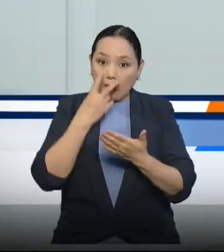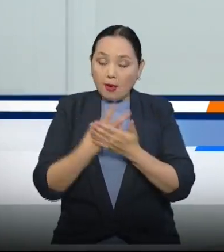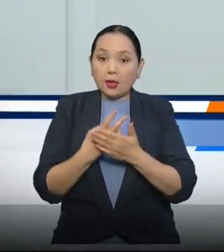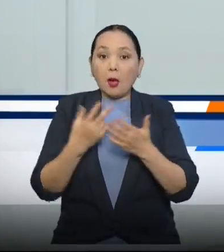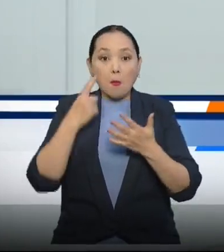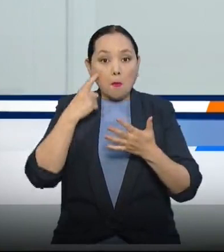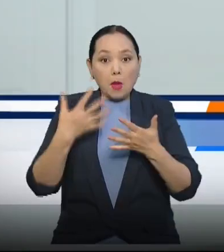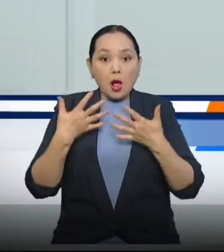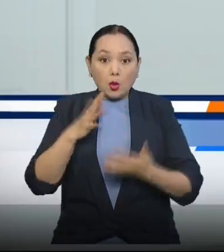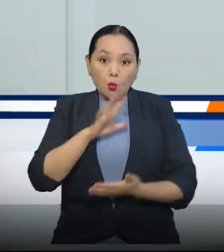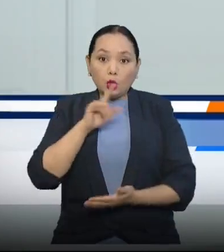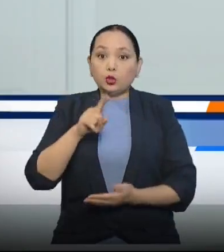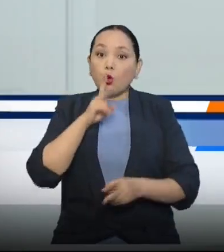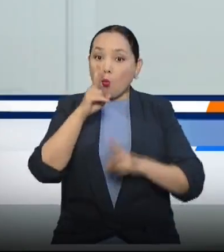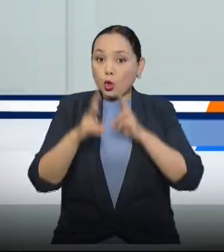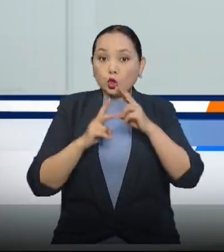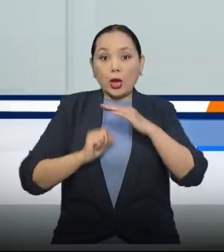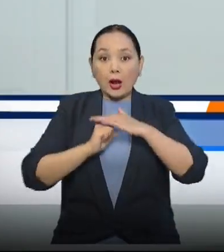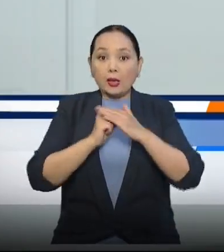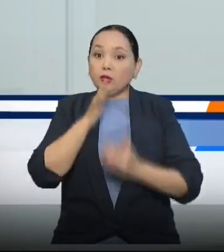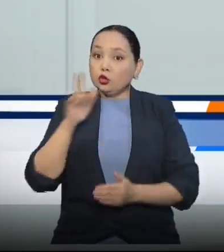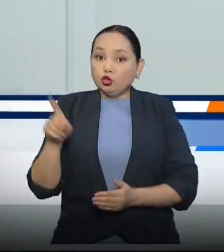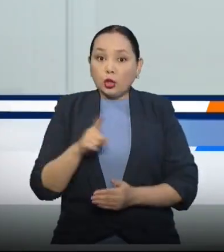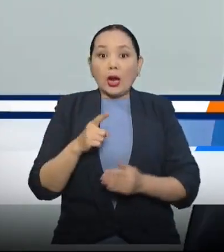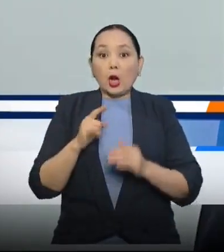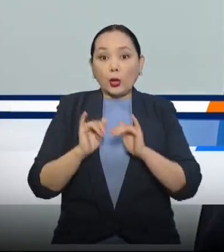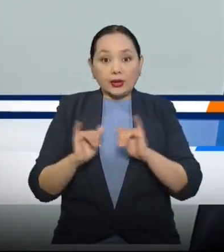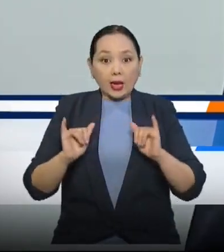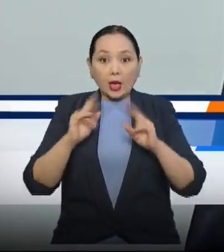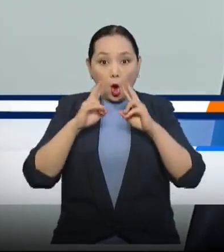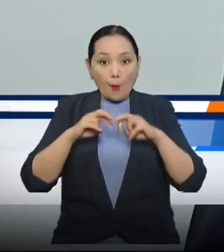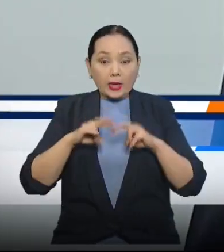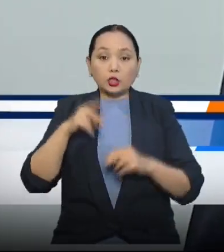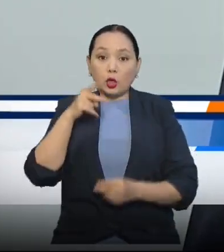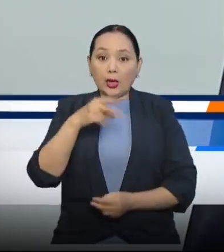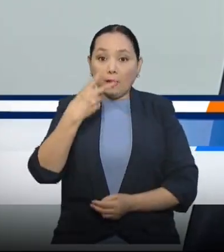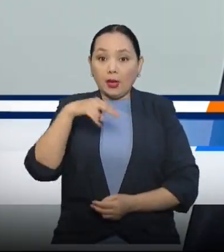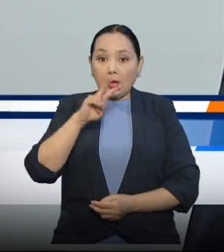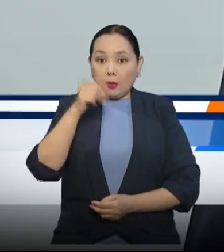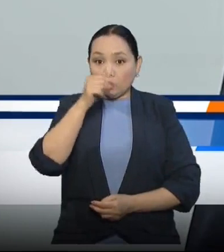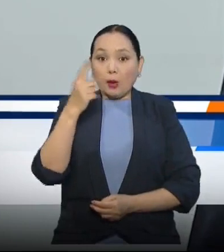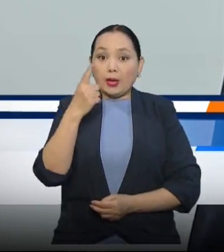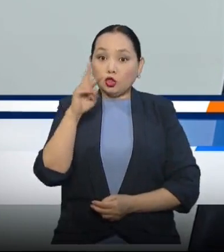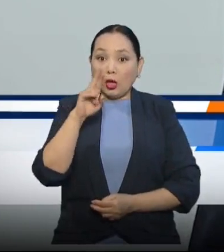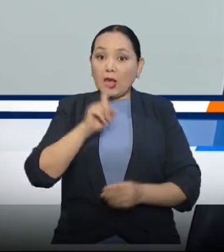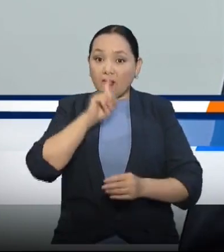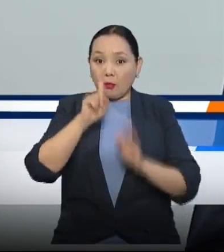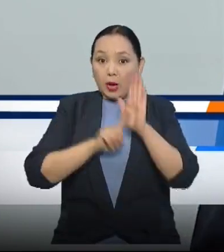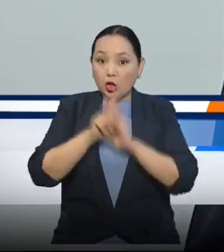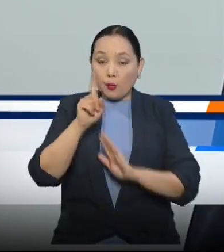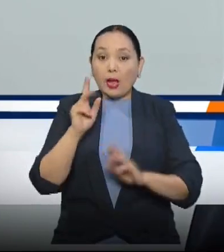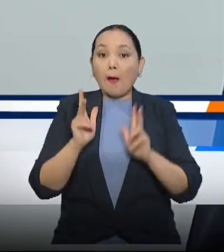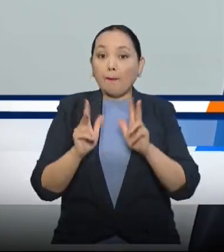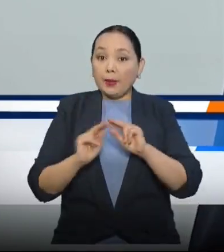ma'lum bo'ldi. Ushbu murojaatlarga asosan jarayon takomillashtirildi. Ya'ni 2022 yil 1 yanvardan boshlab pedagoglar endi